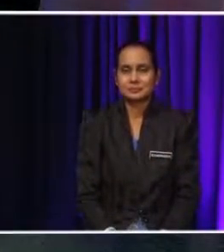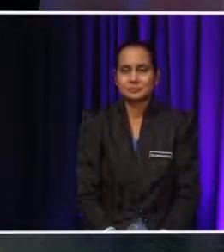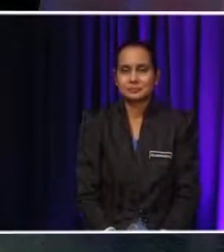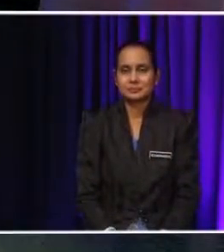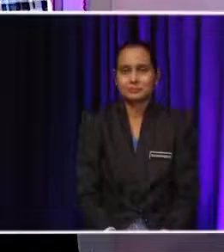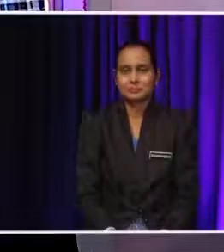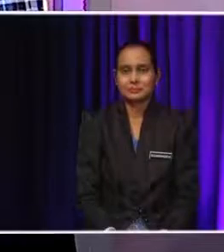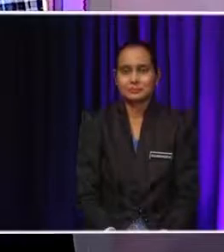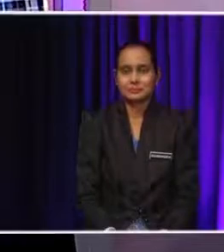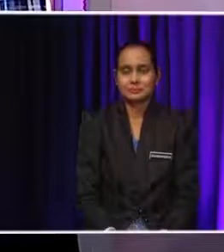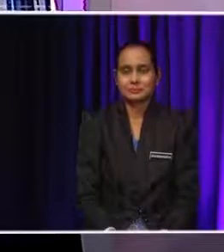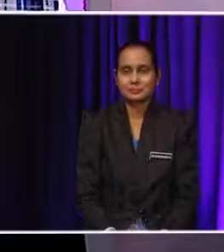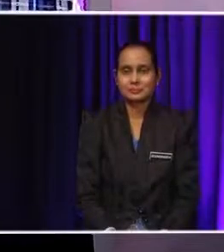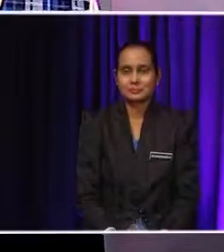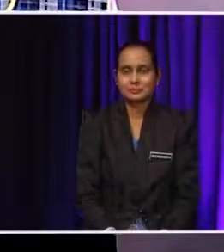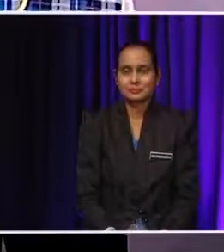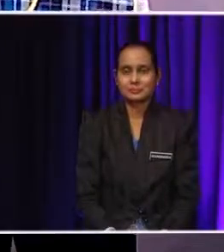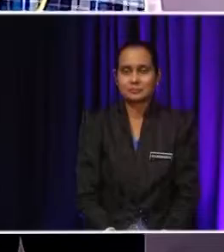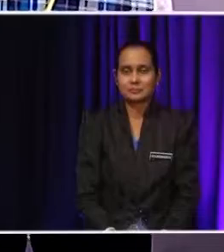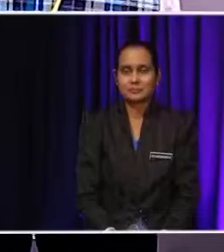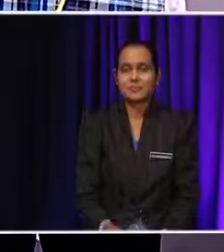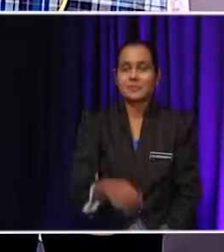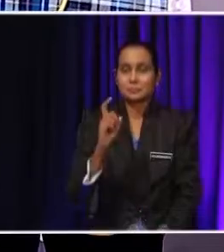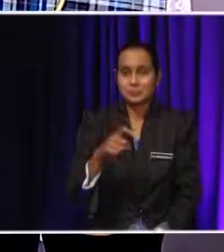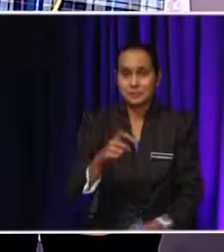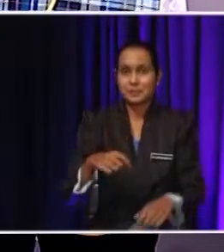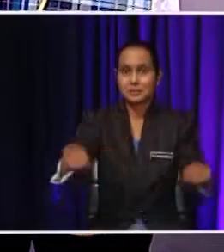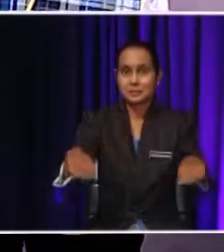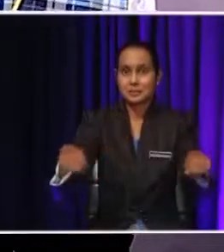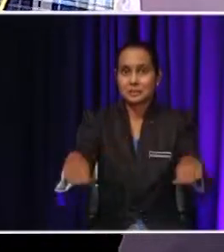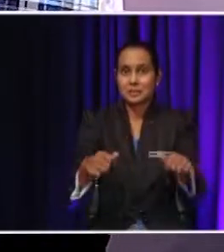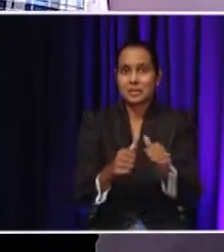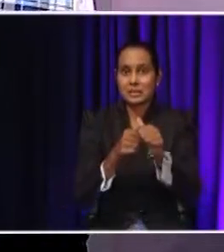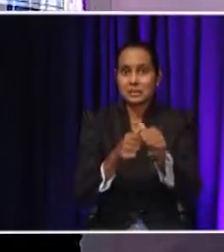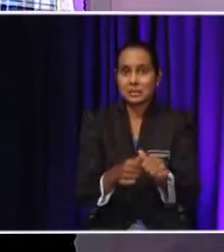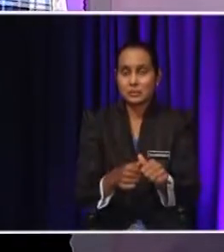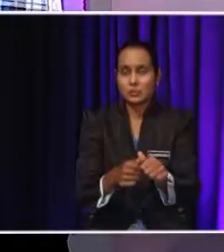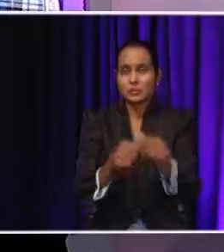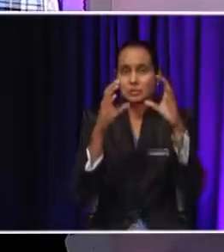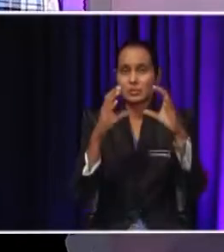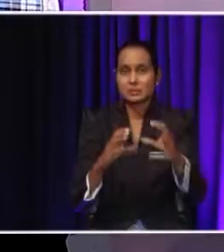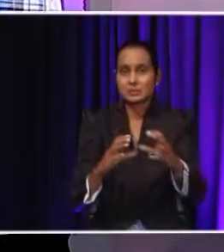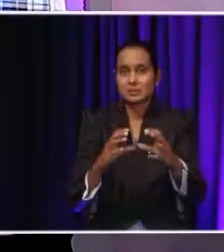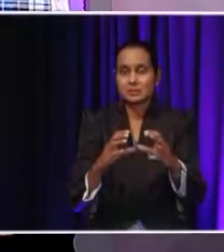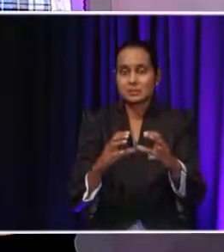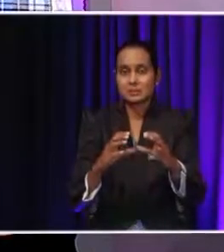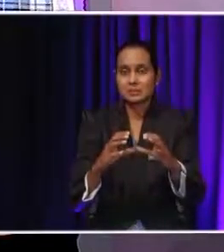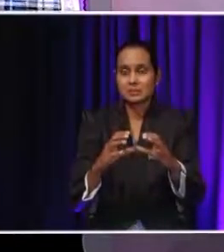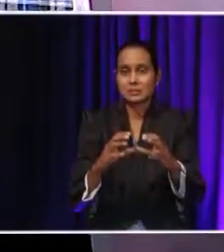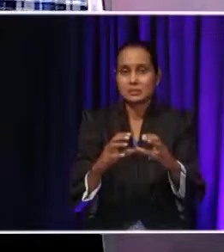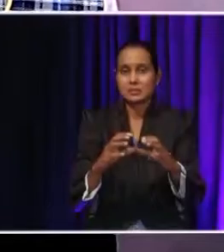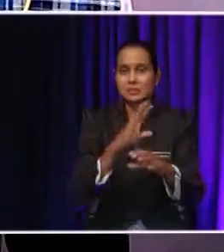kemudian kita perlu memasak mengikut tertib dan juga